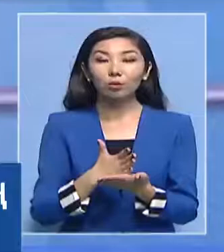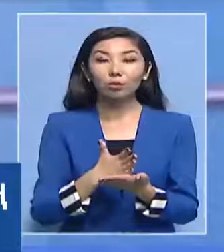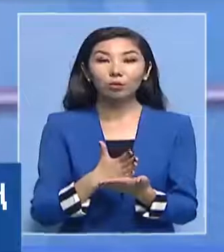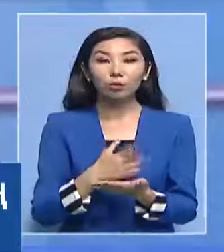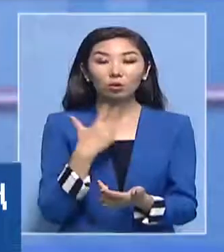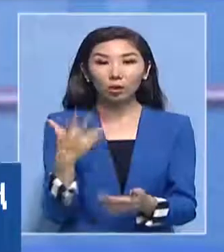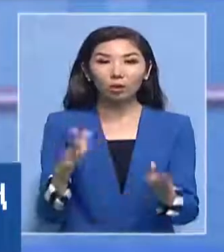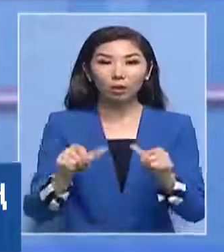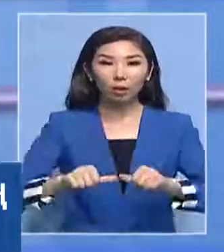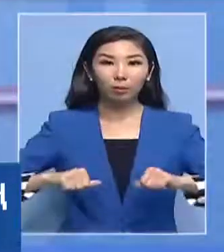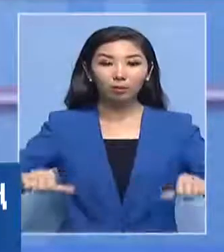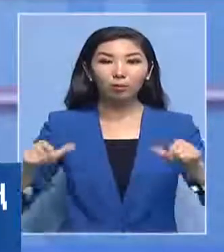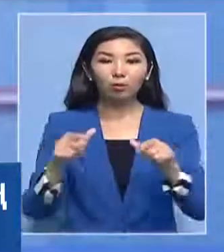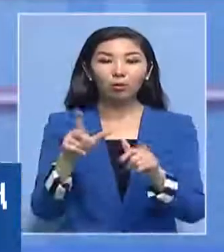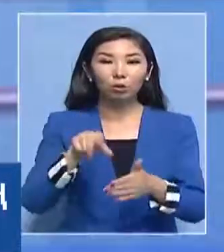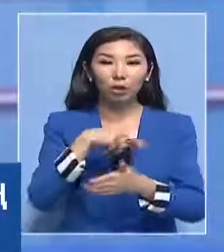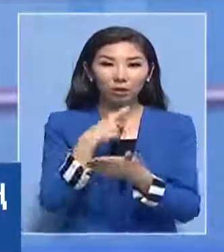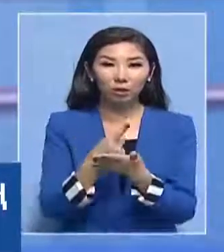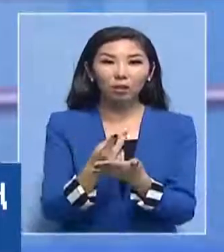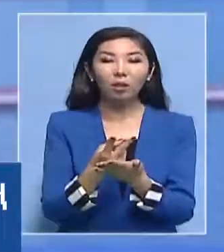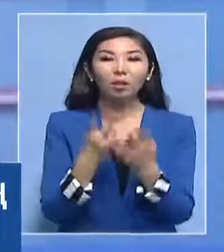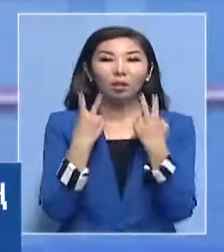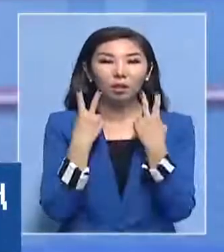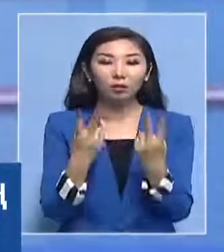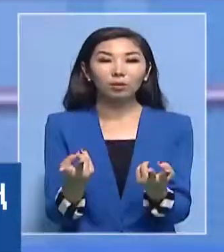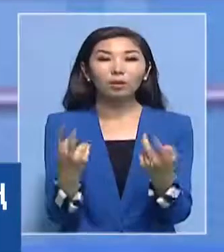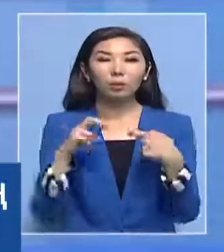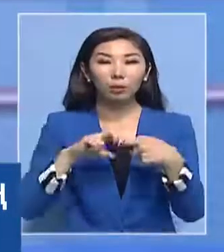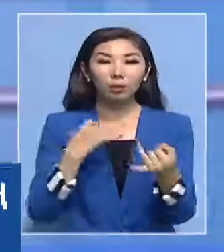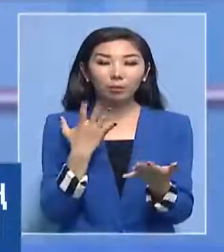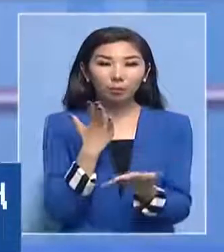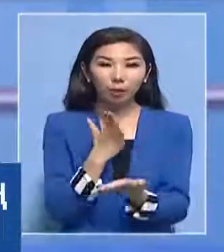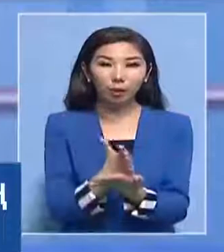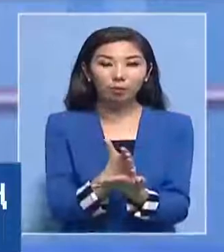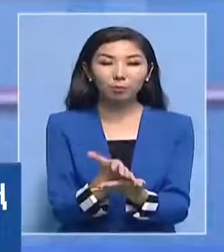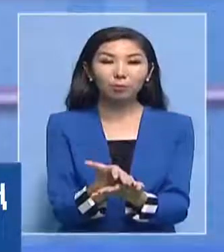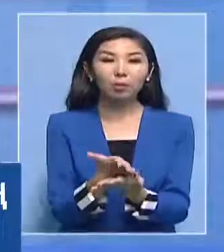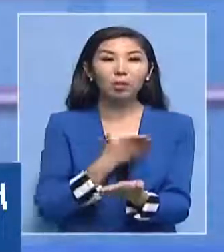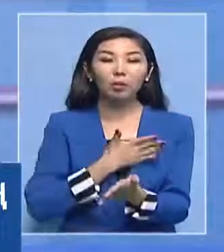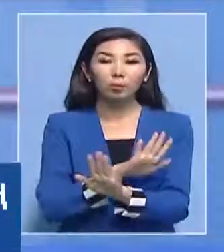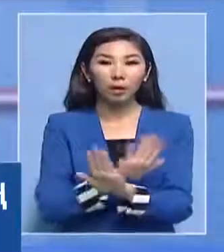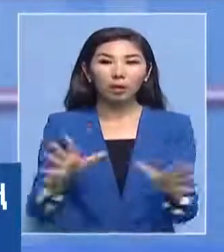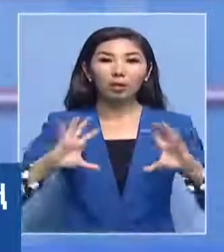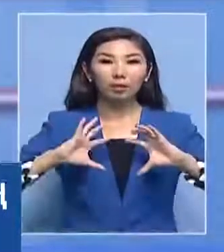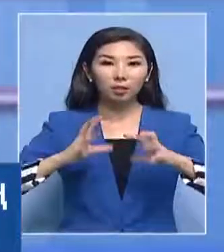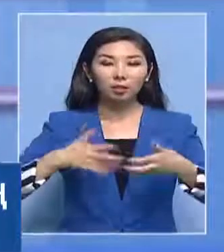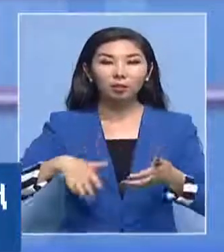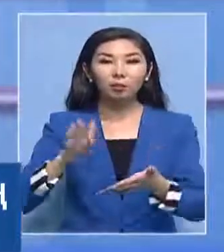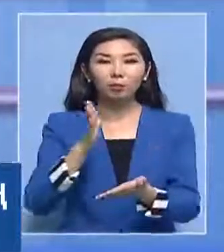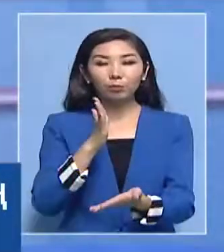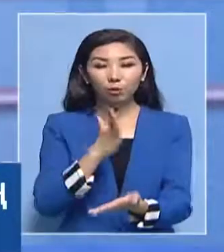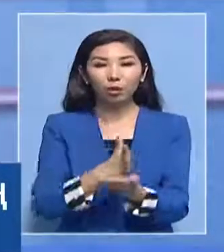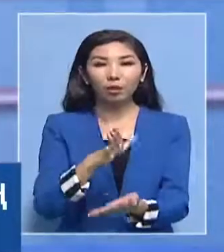ұшақты комиссияда үнемі ол сұрақтар жаңа қаралады. Ондай проблема бар, ол проблема тек бізде емес, бүкіл елде. Бұл